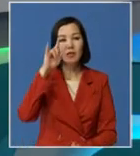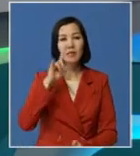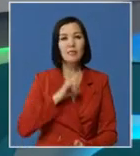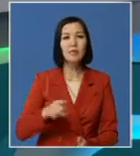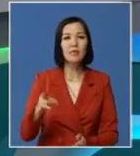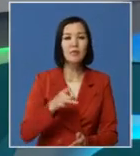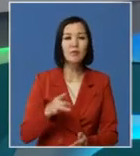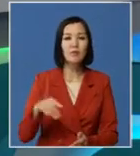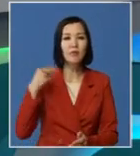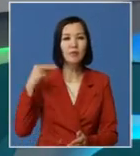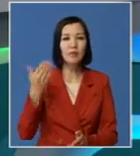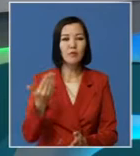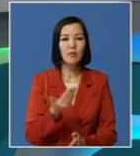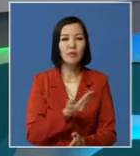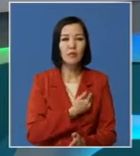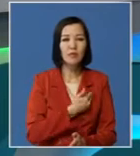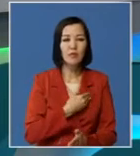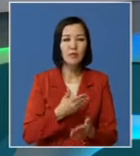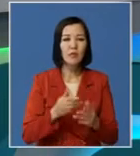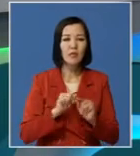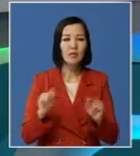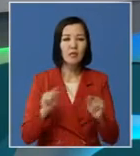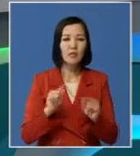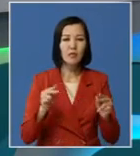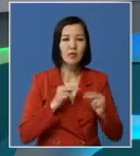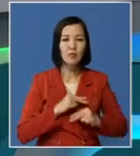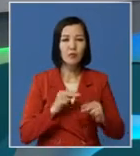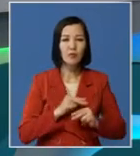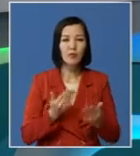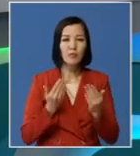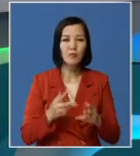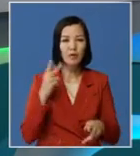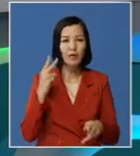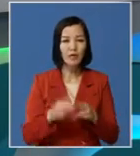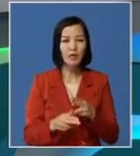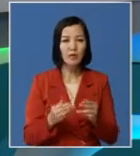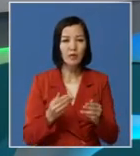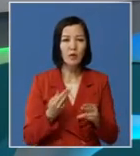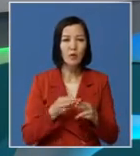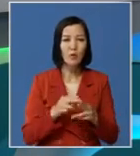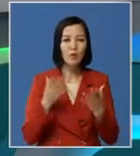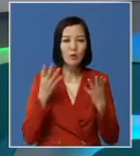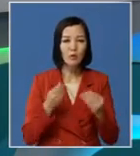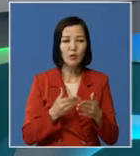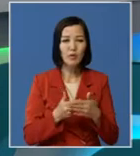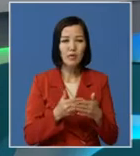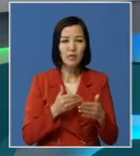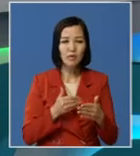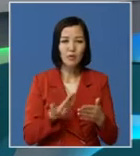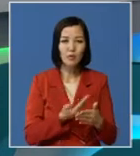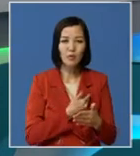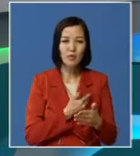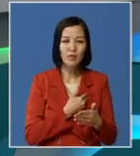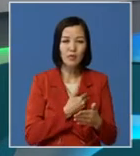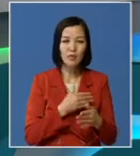Қазақстан Республикасы президенттігіне үміткерлердің сайлау алды үгіт насихат жұмыстары бүгін аяқталады. Осы күнге дейін үміткерлер